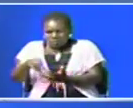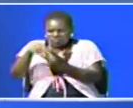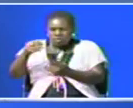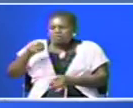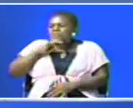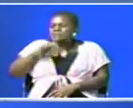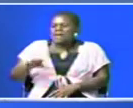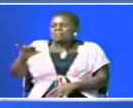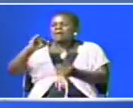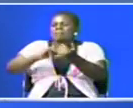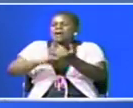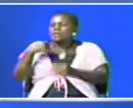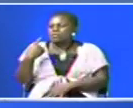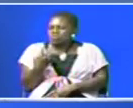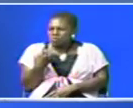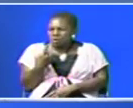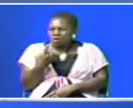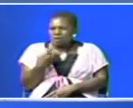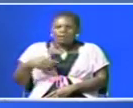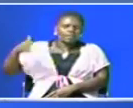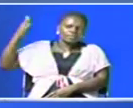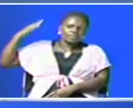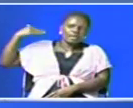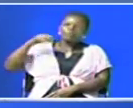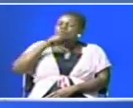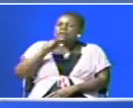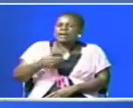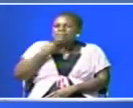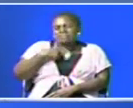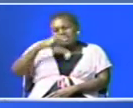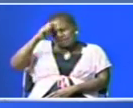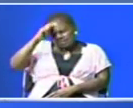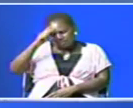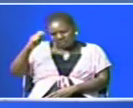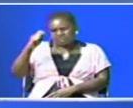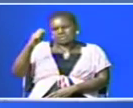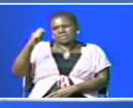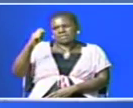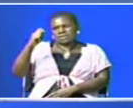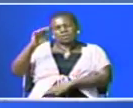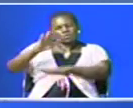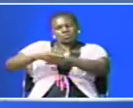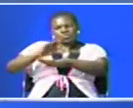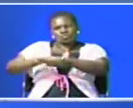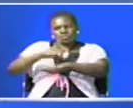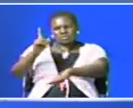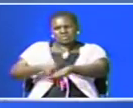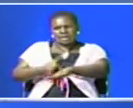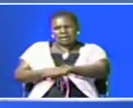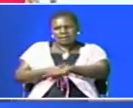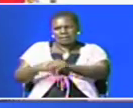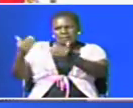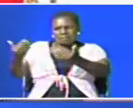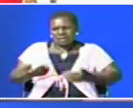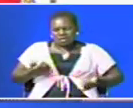wako atakayemuoa. Zama za kina babu zetu naziheshimu sana, zilikuwa zama za neema. Alikuwa akiletewa